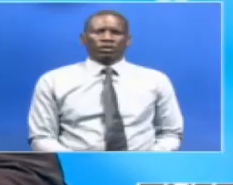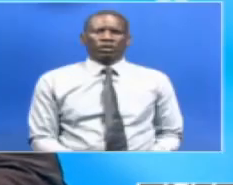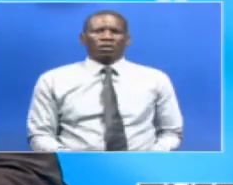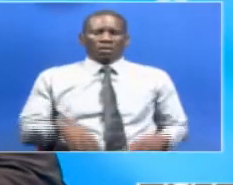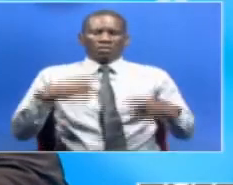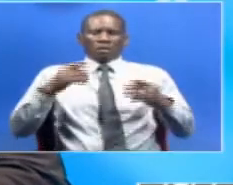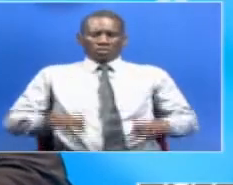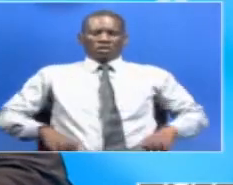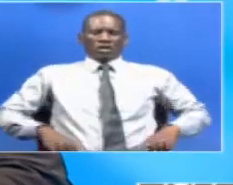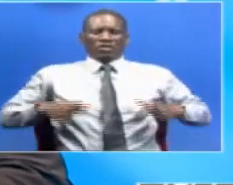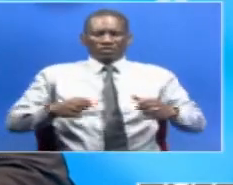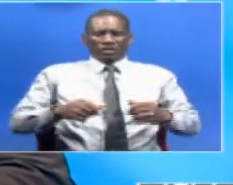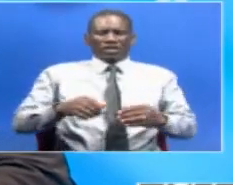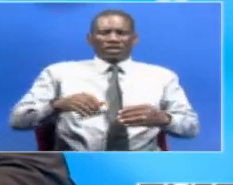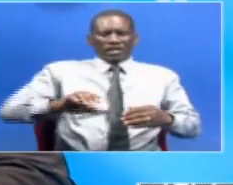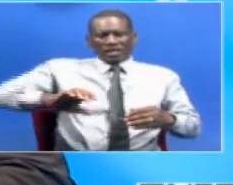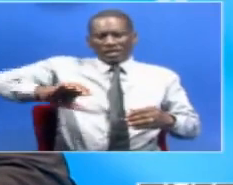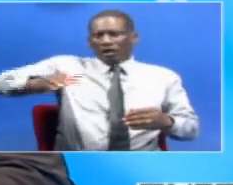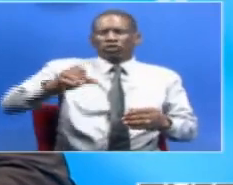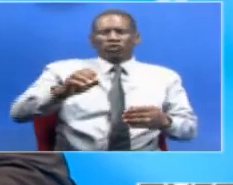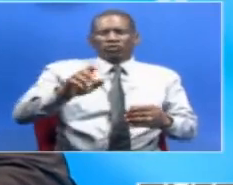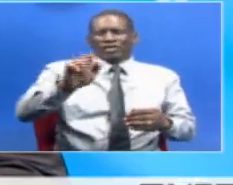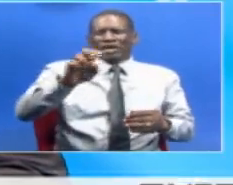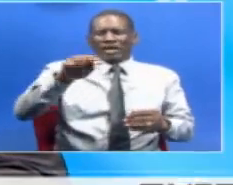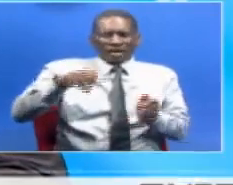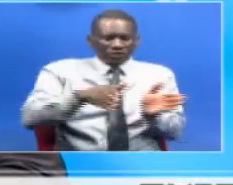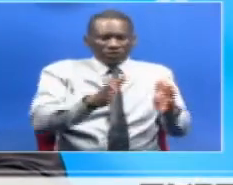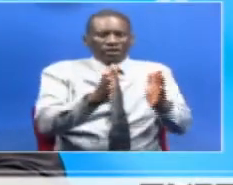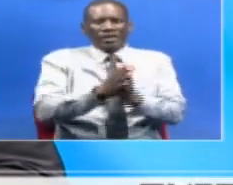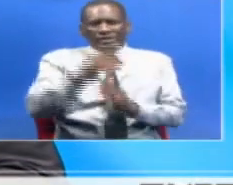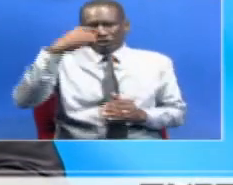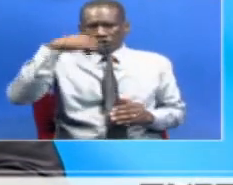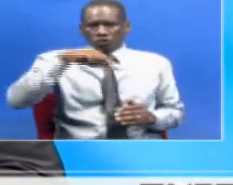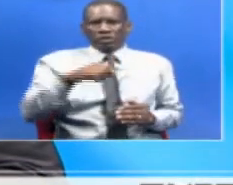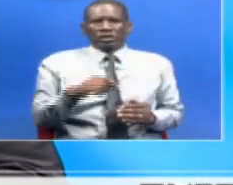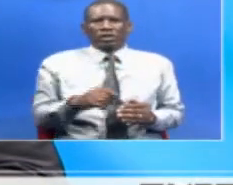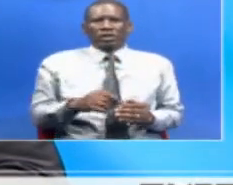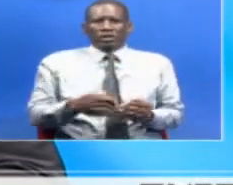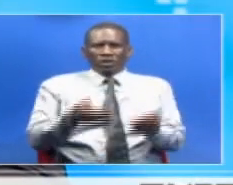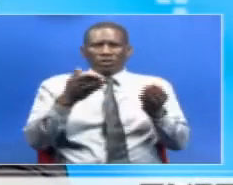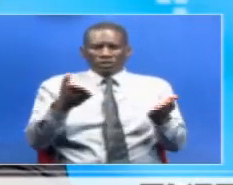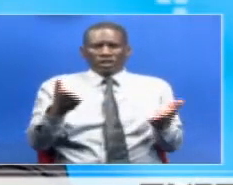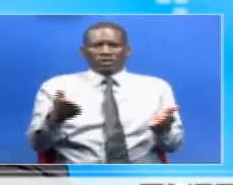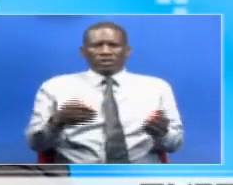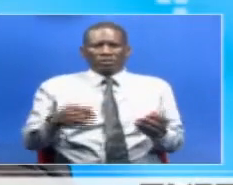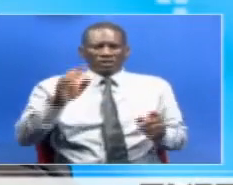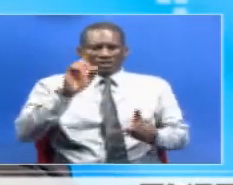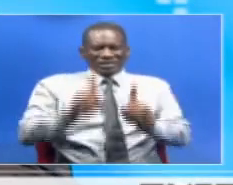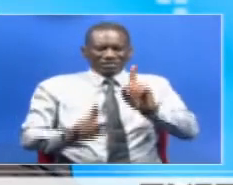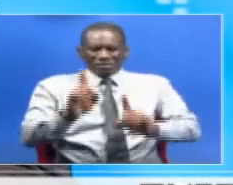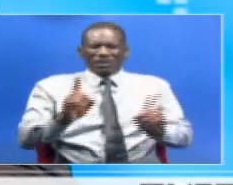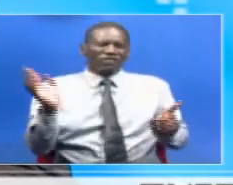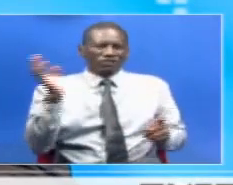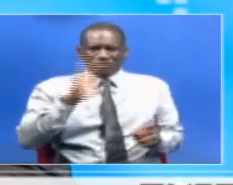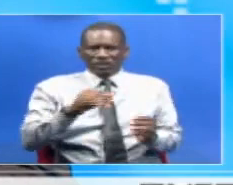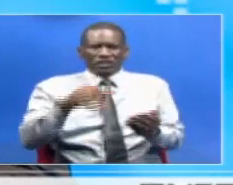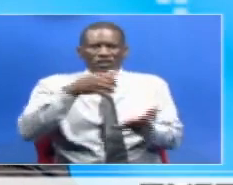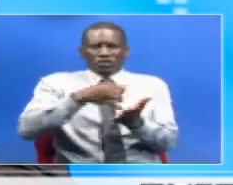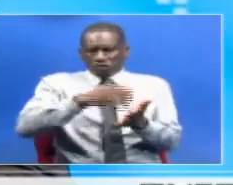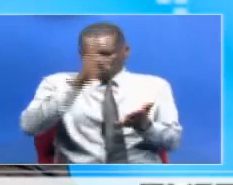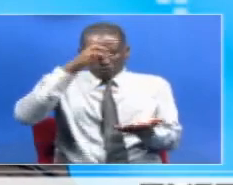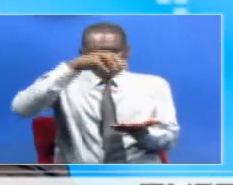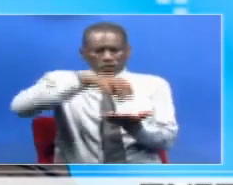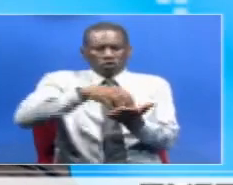Kalalani kwenye mpaka wa kaunti za Tana River na Kitui. Mali ya thamani isiyojulikana imeteketezwa ikiwemo kituo cha polisi na